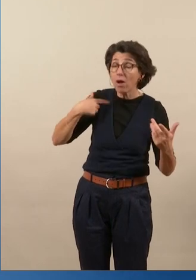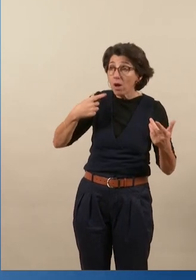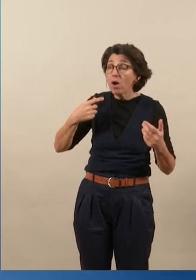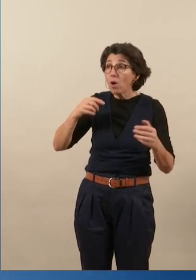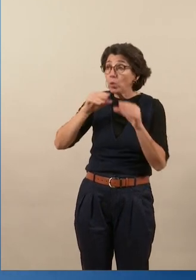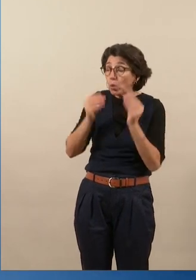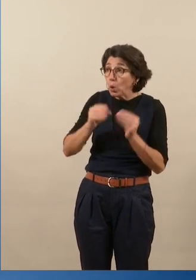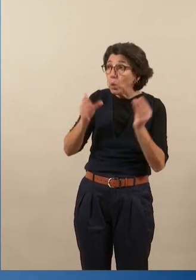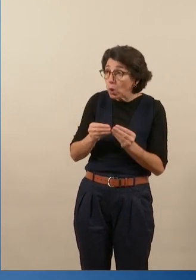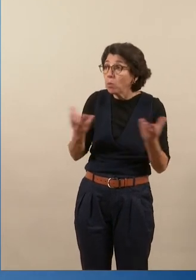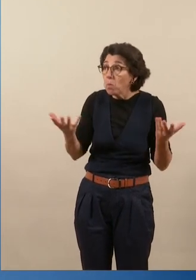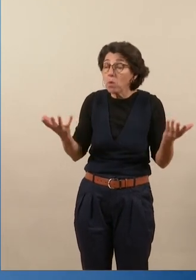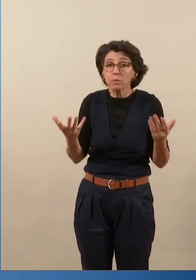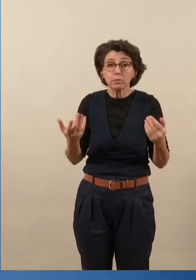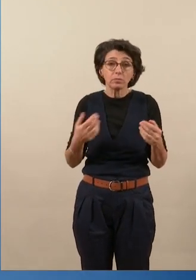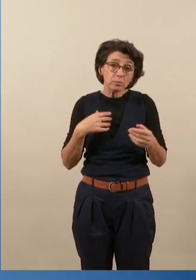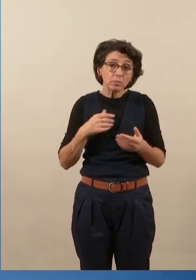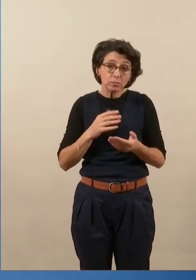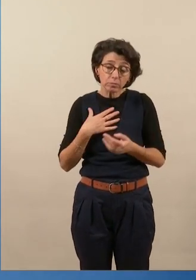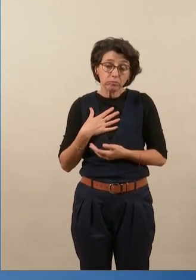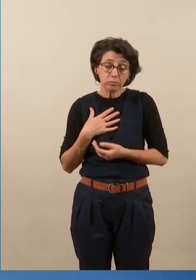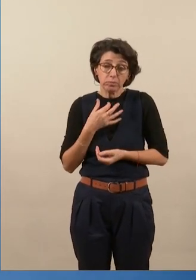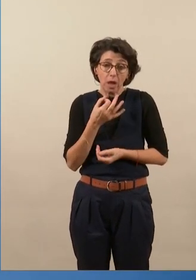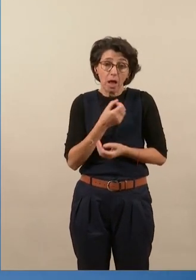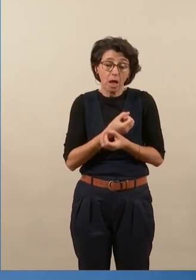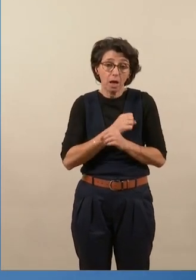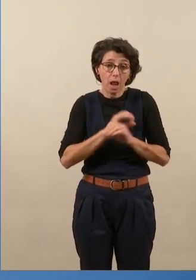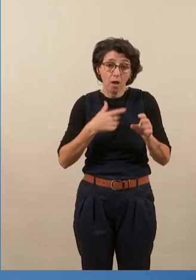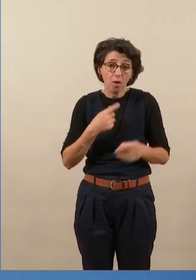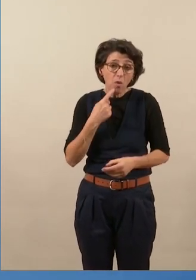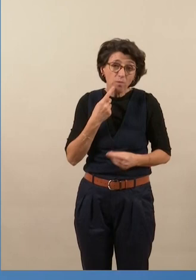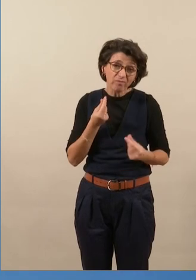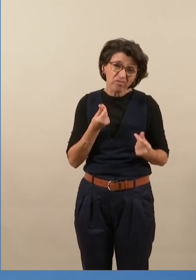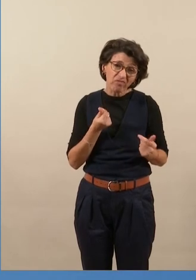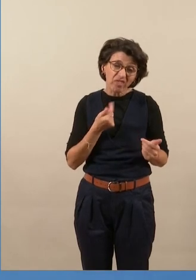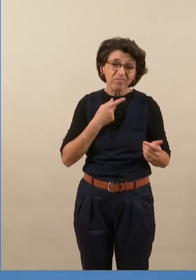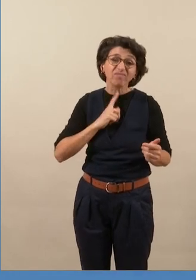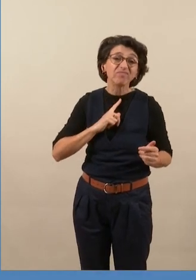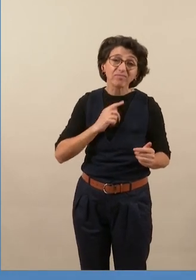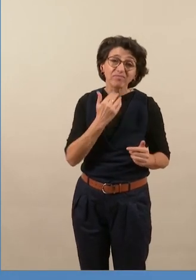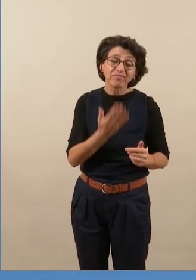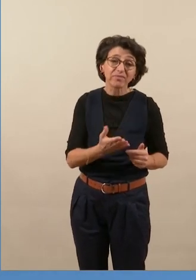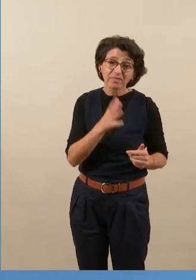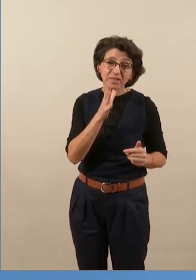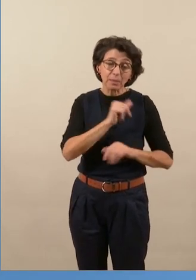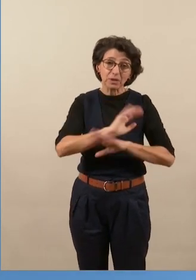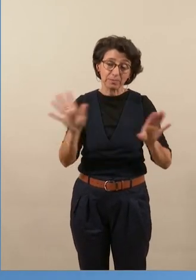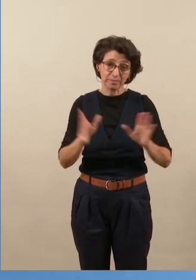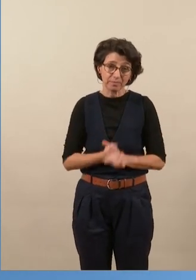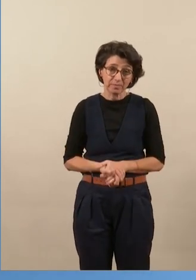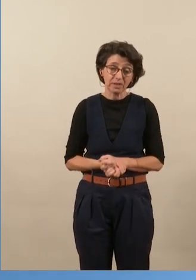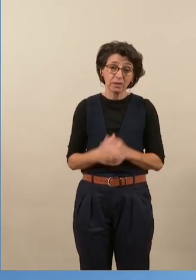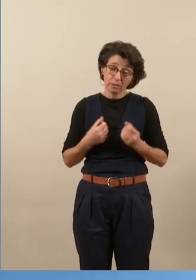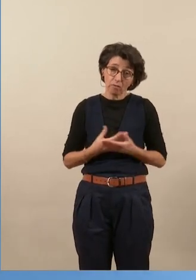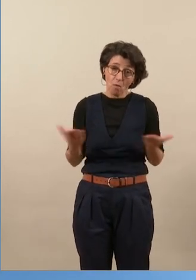amère pour nous et nous ne pourrant le mâcher ni laavaller soyons franc et courageux et